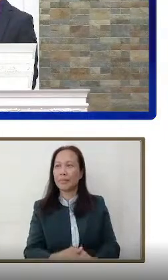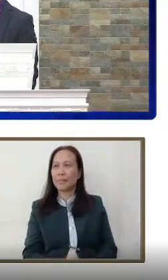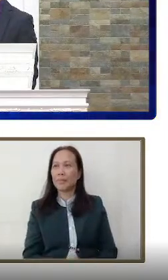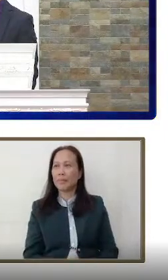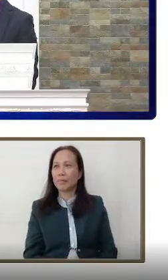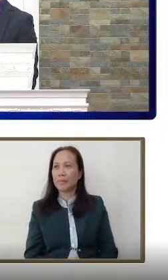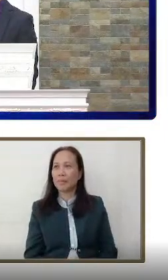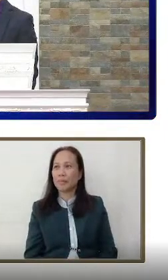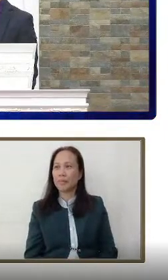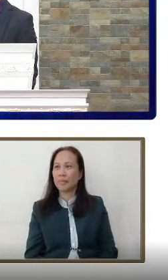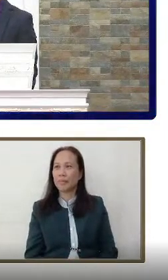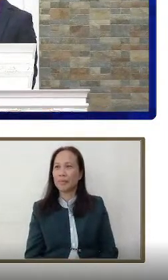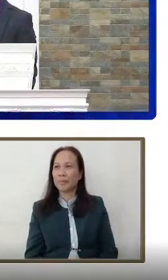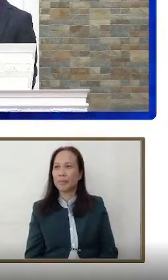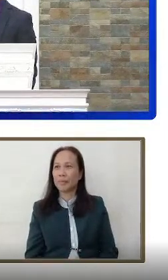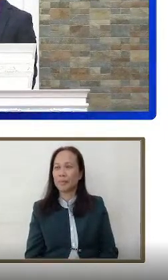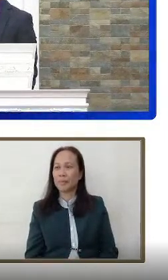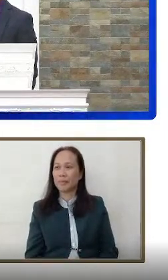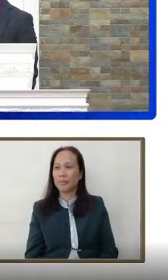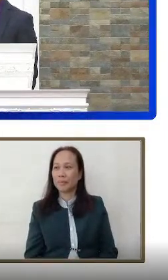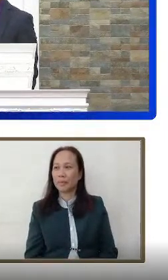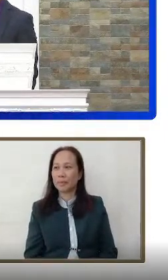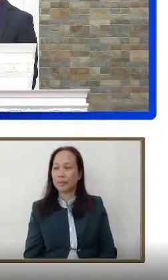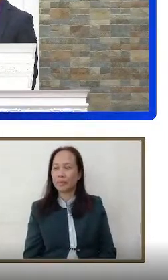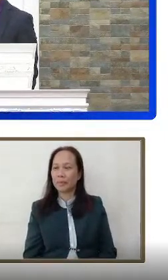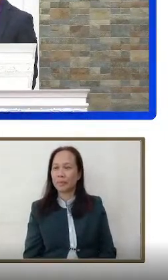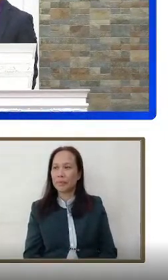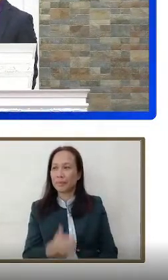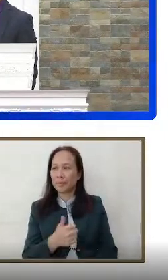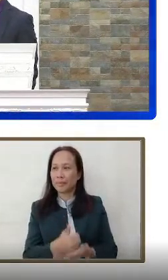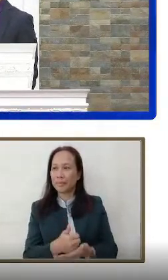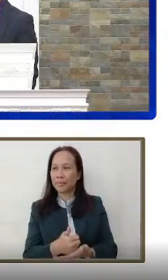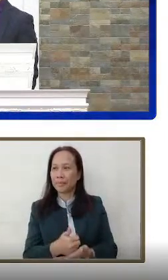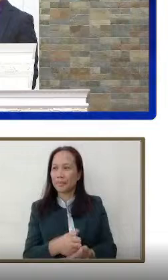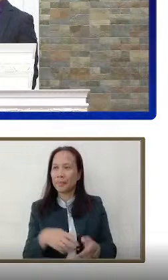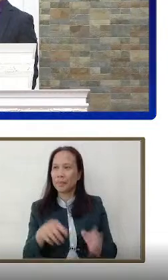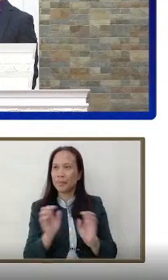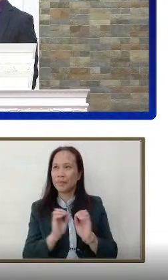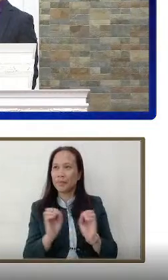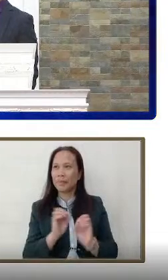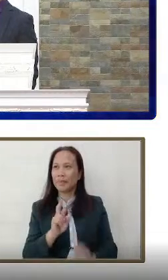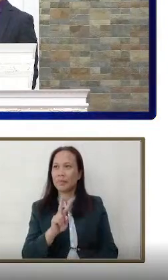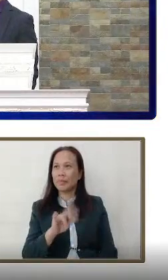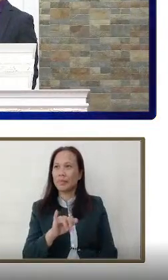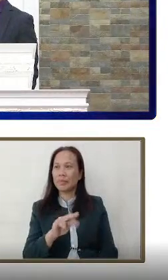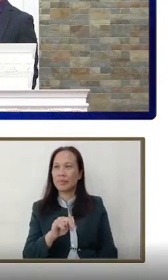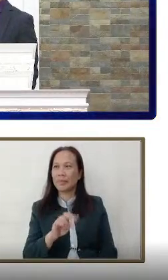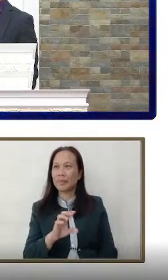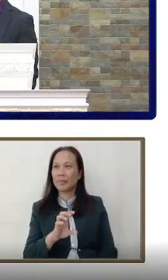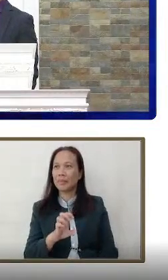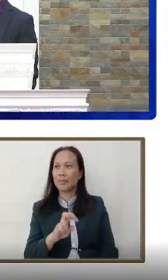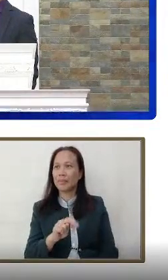Sir, magandang gabi po. Magandang gabi sa lahat. Amen. Wala yata si Vincent.